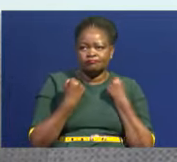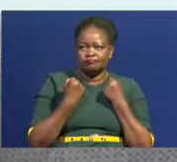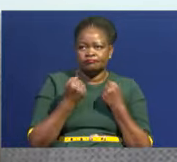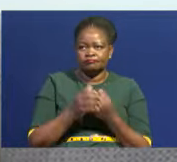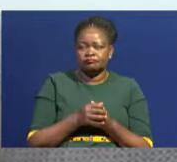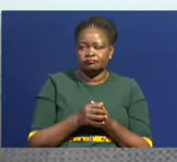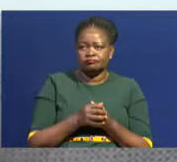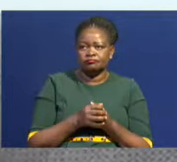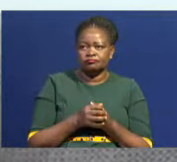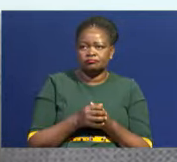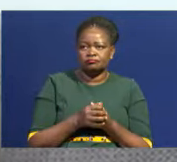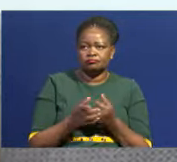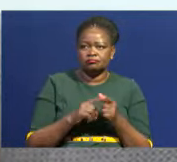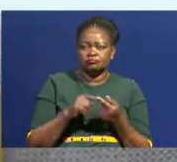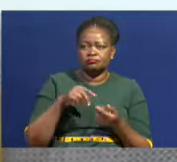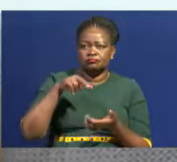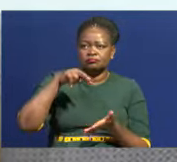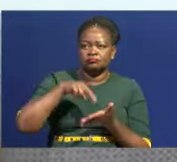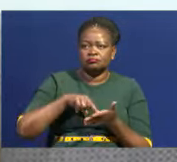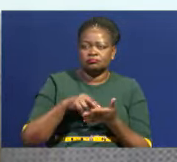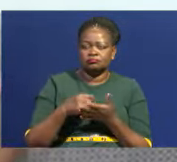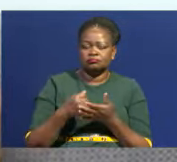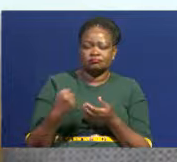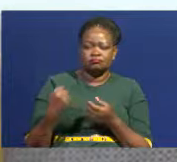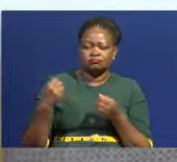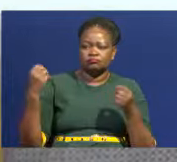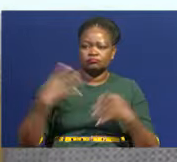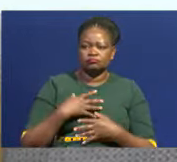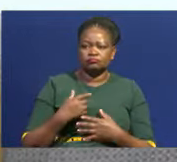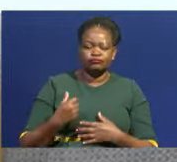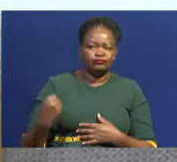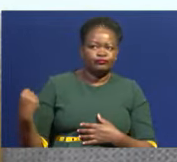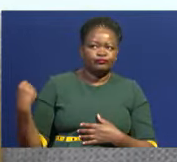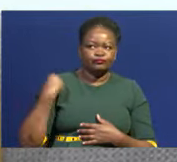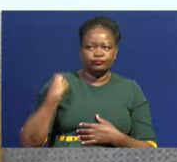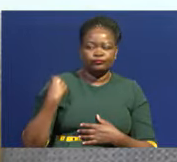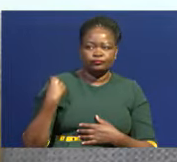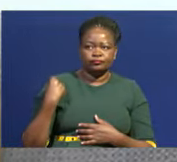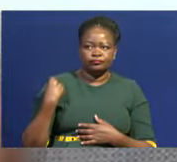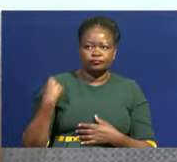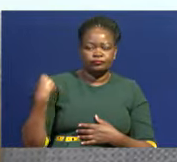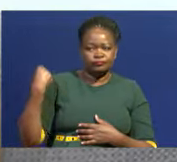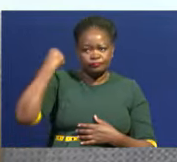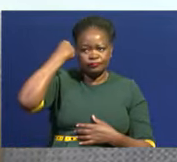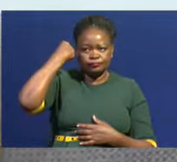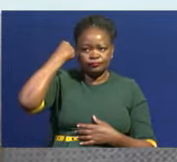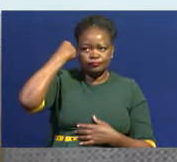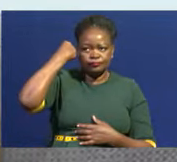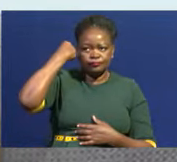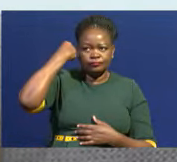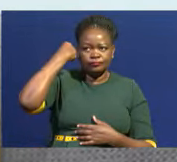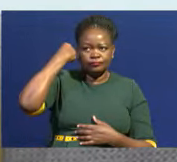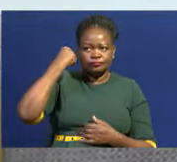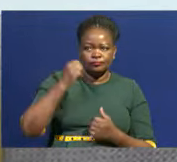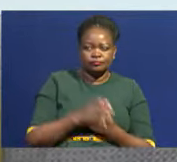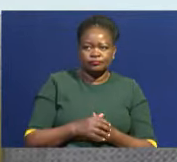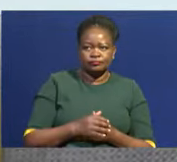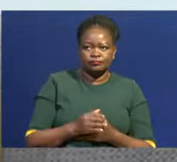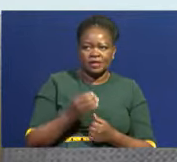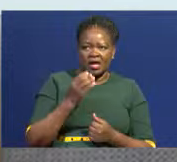pande ya kando. Alikuwa amesimama kando yangu, kastukia ngumi mzito imetokea kwa kichwa hapa. Kajuma